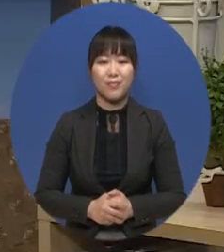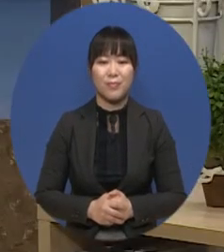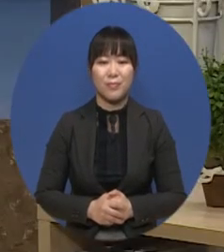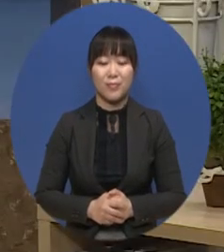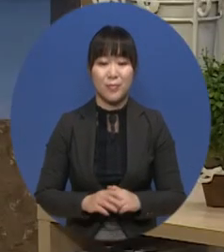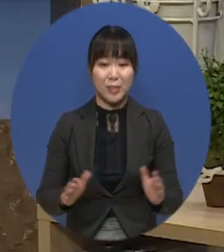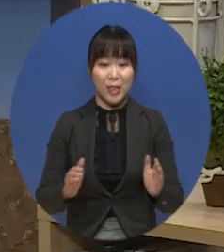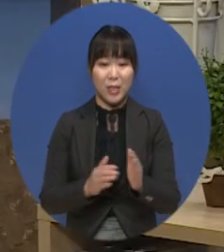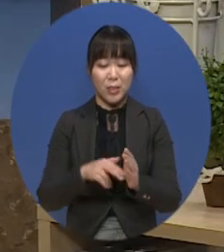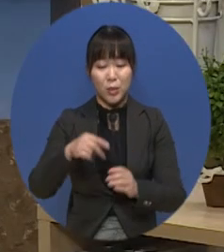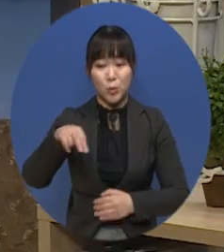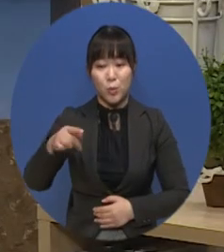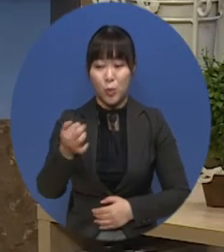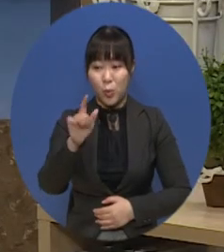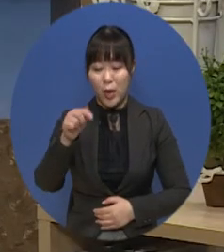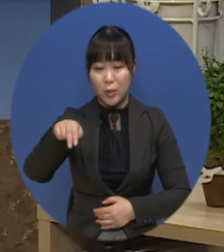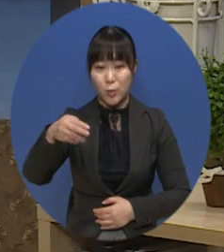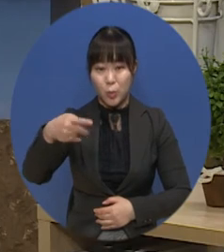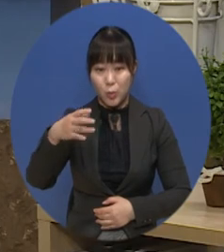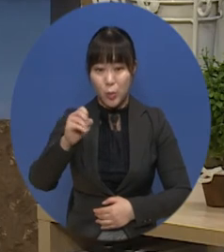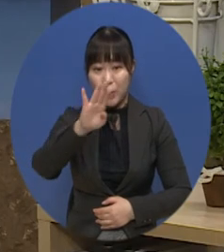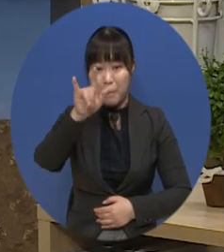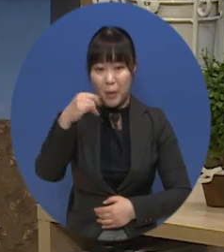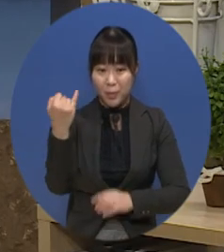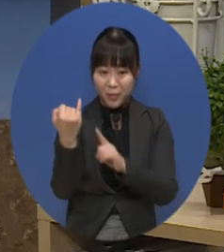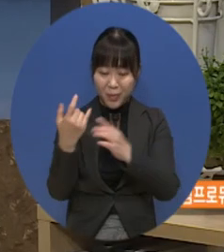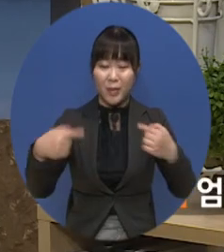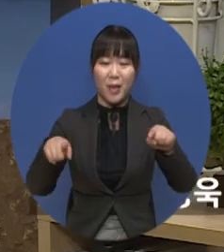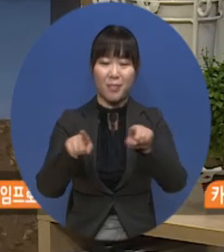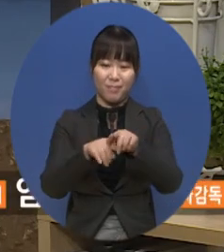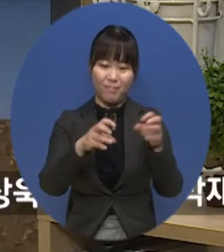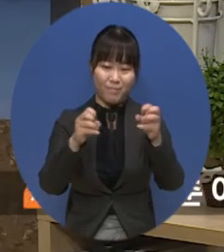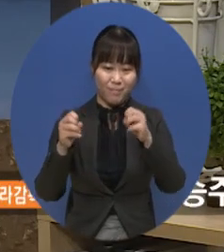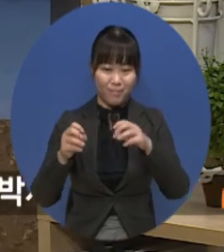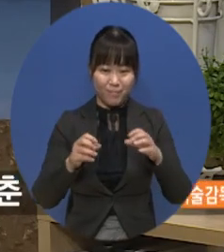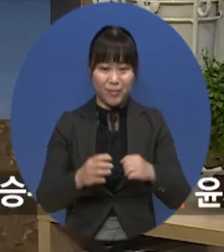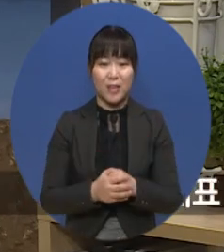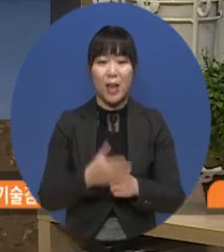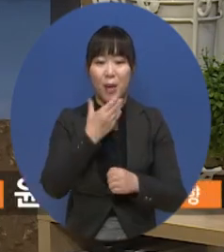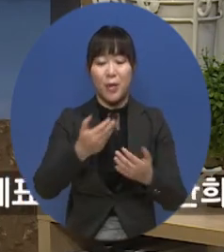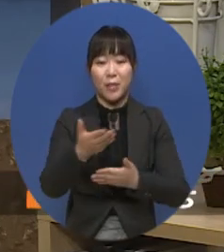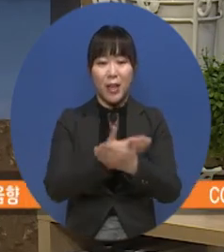네, 지금까지 소소한 소통 백정현 대표님과 함께했습니다.